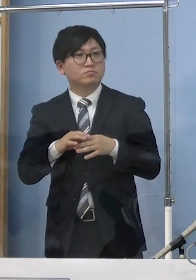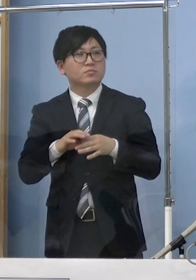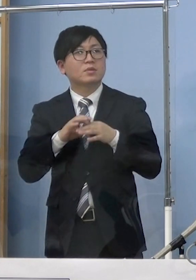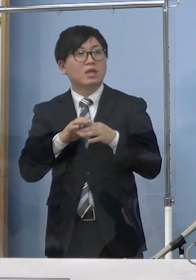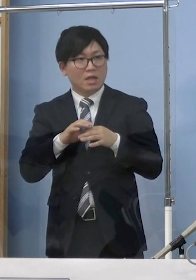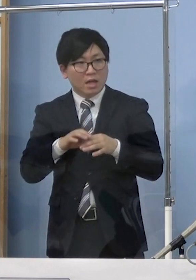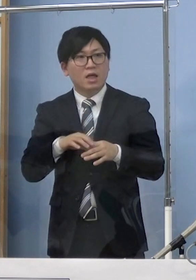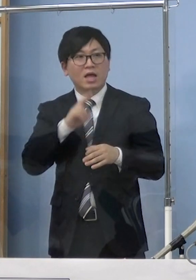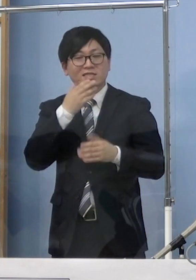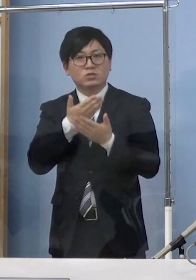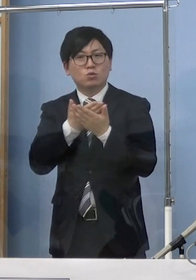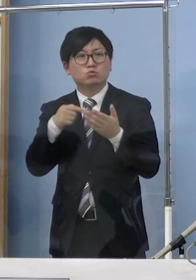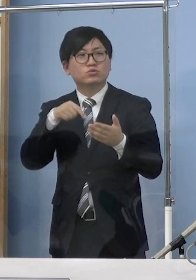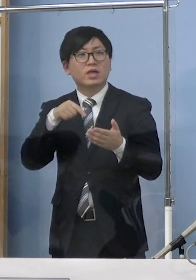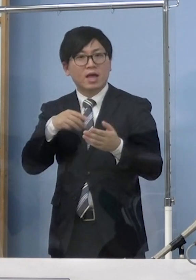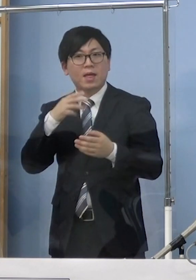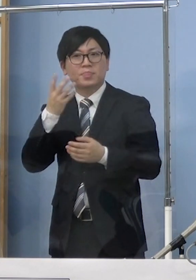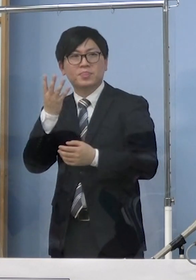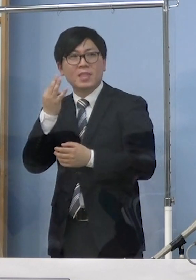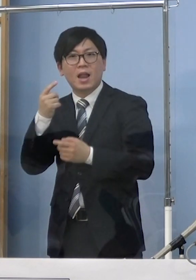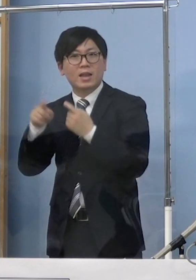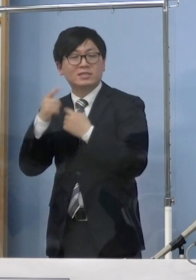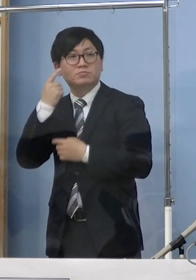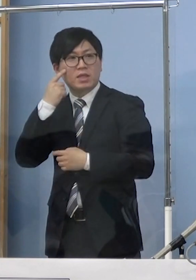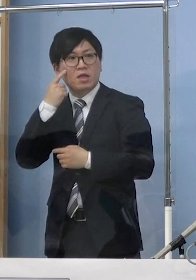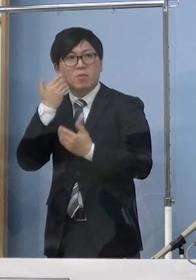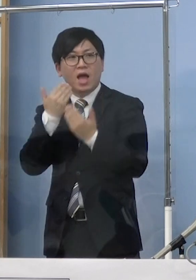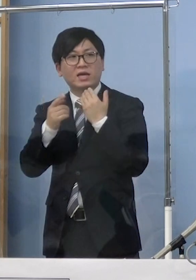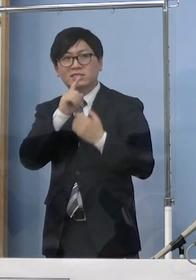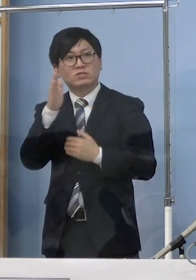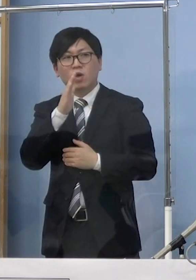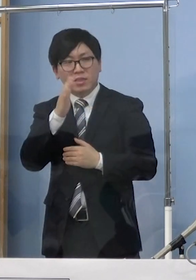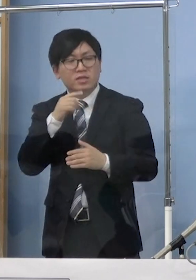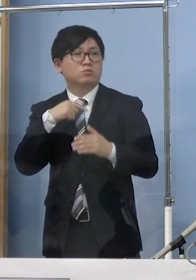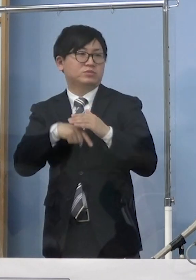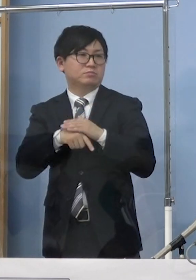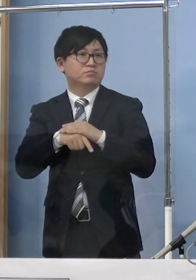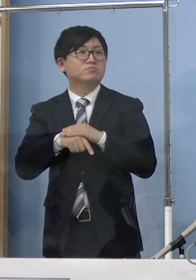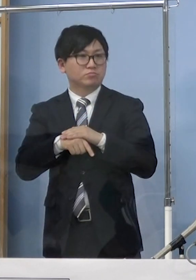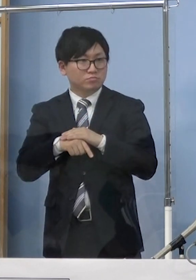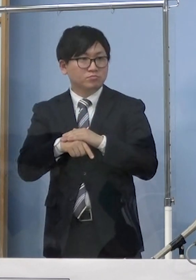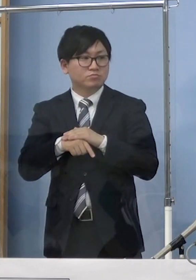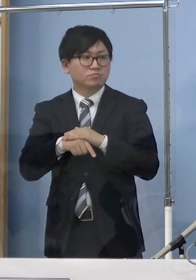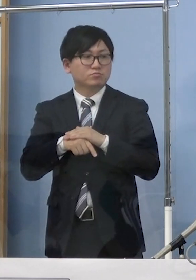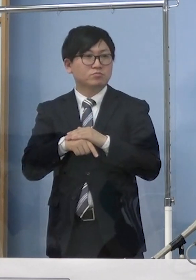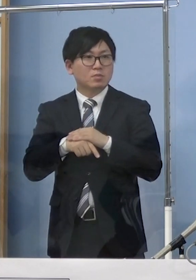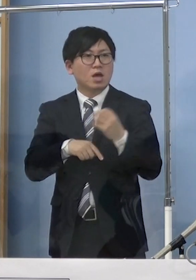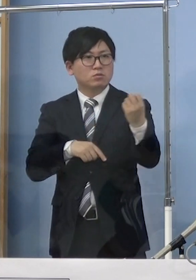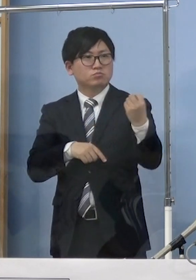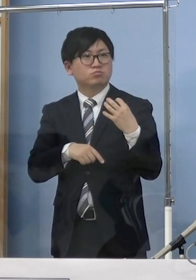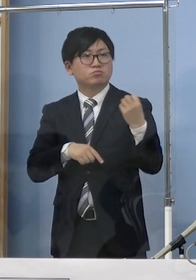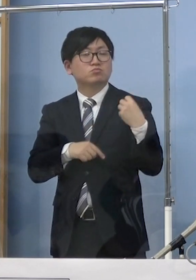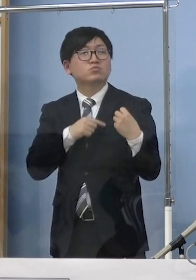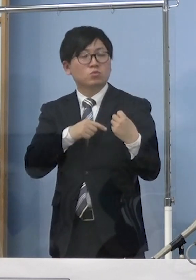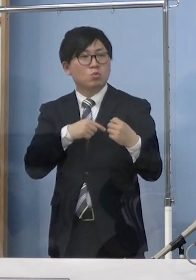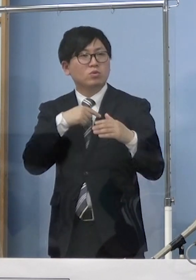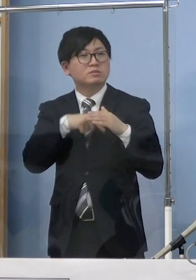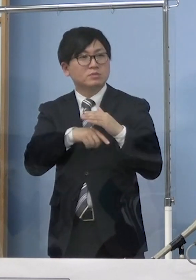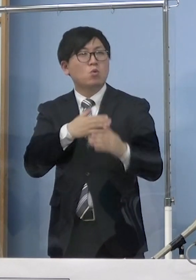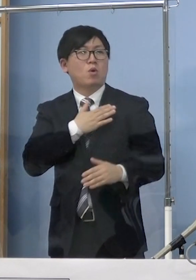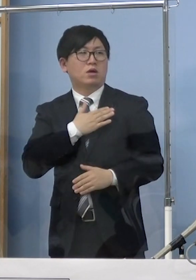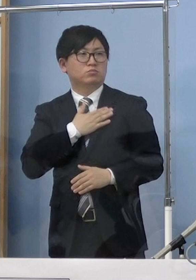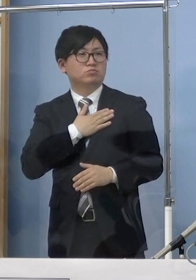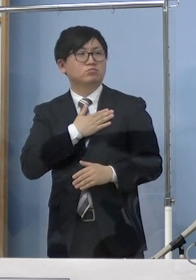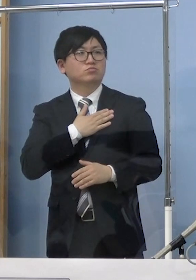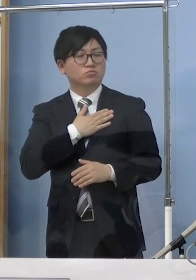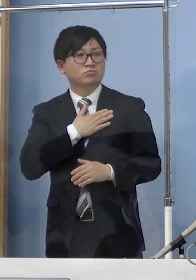に差し控えさせていただきたいというふうに思っております。それはおっしゃっていただいているように完全にそれが原